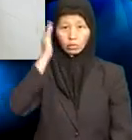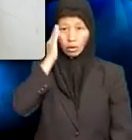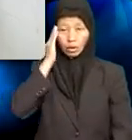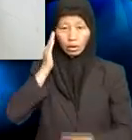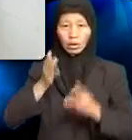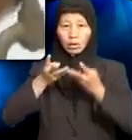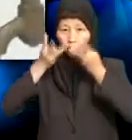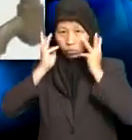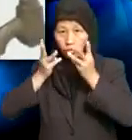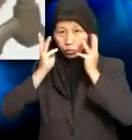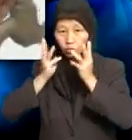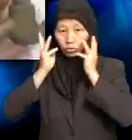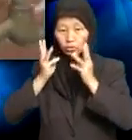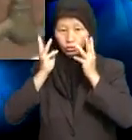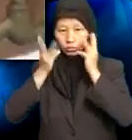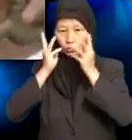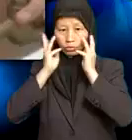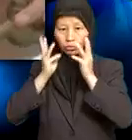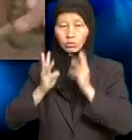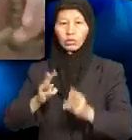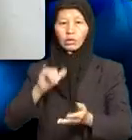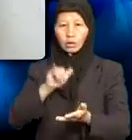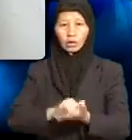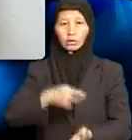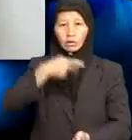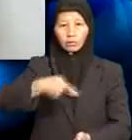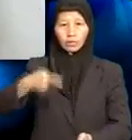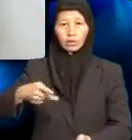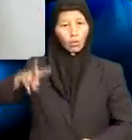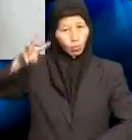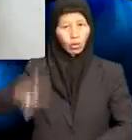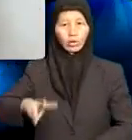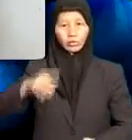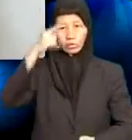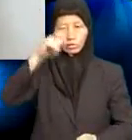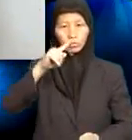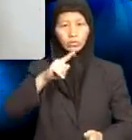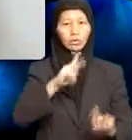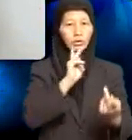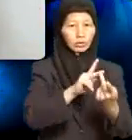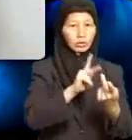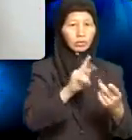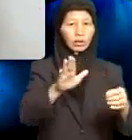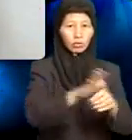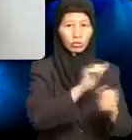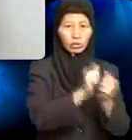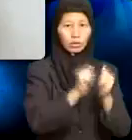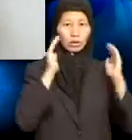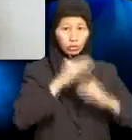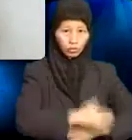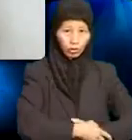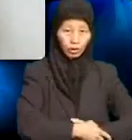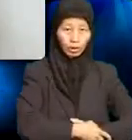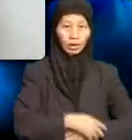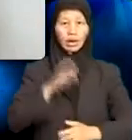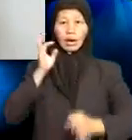itu adalah salah satu daripada perkara yang akan yang diwajibkan untuk menyempurnakan solat. Tetapi